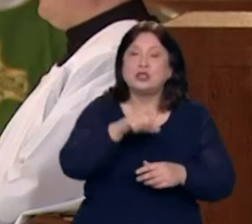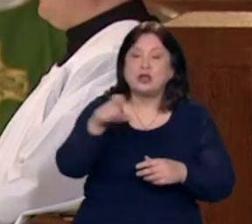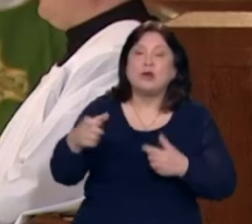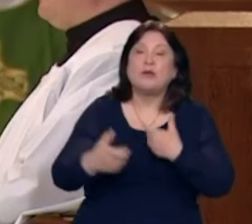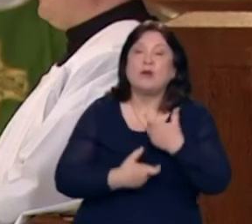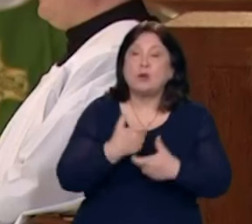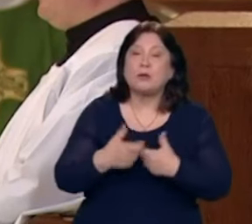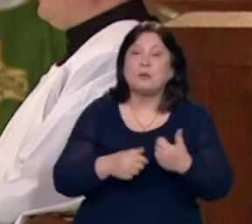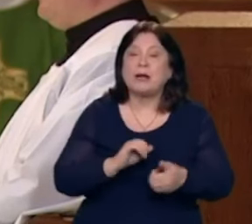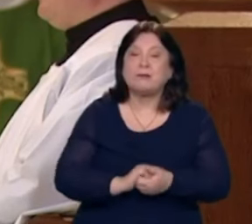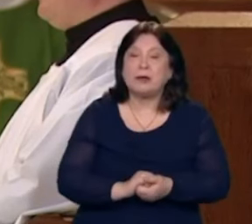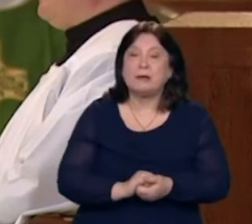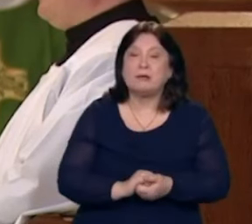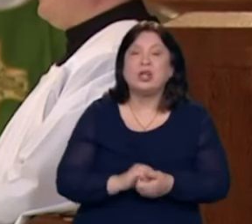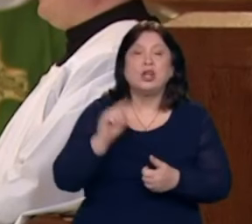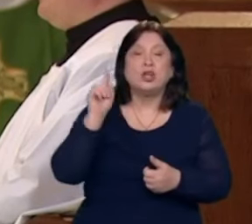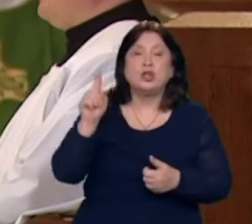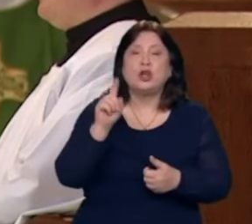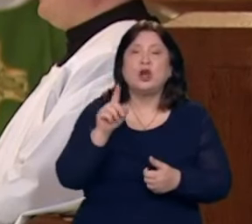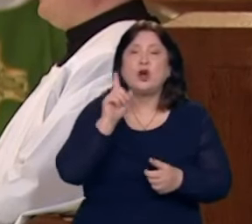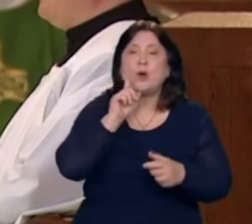mąż wielkiej